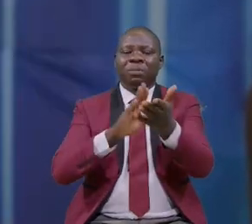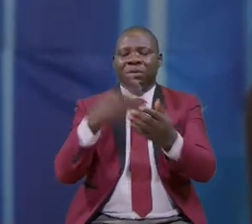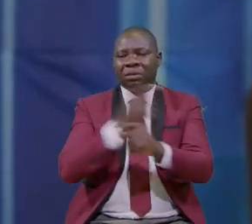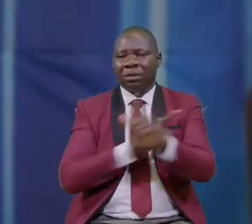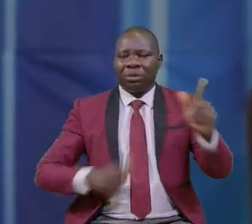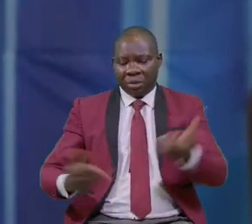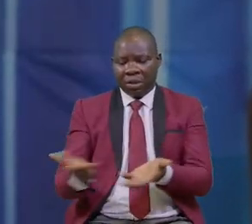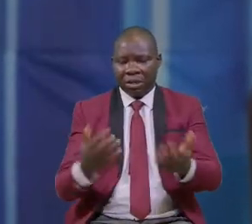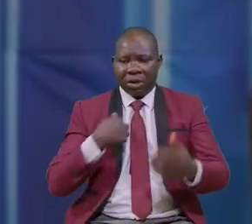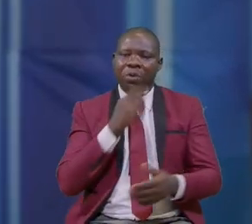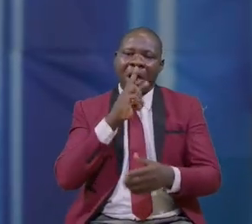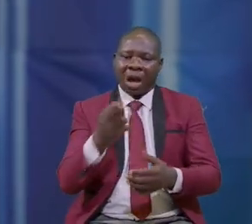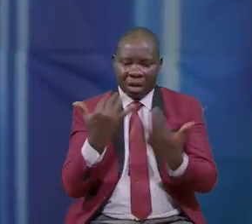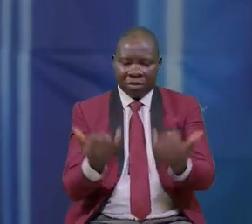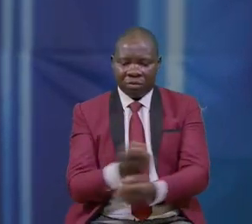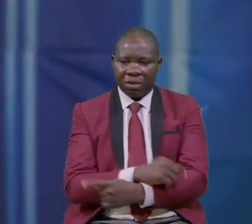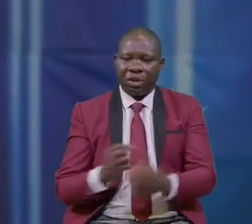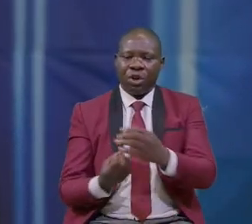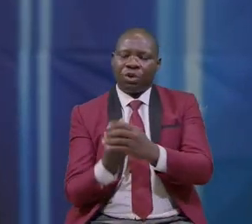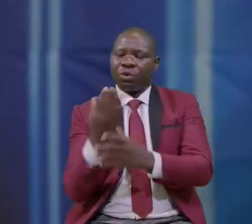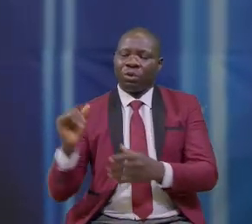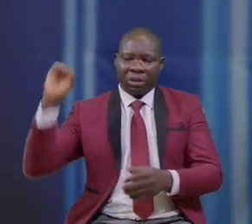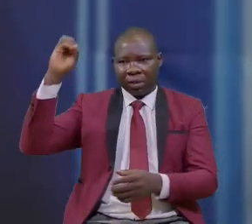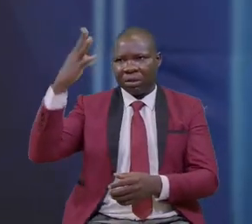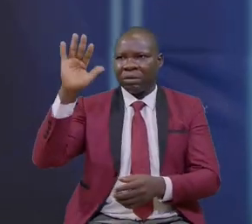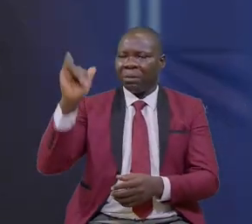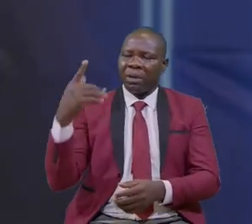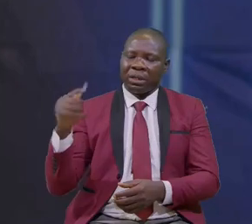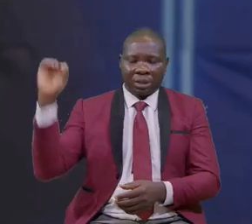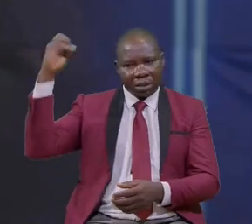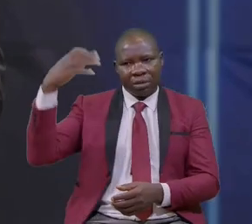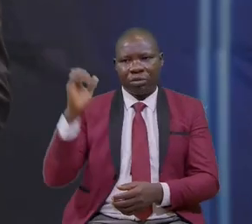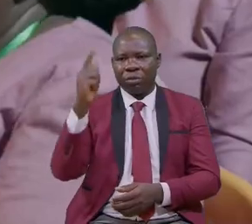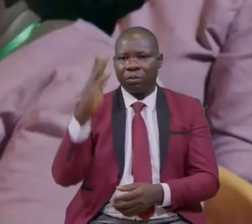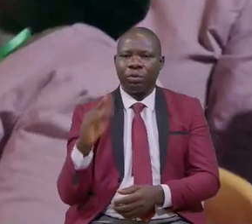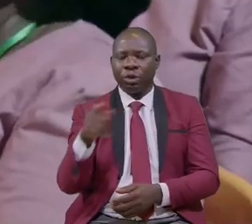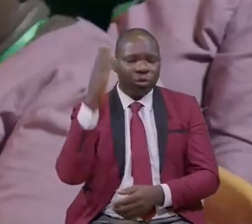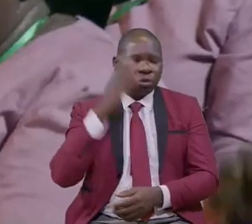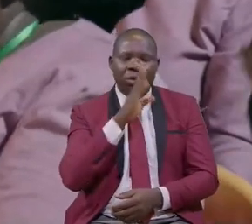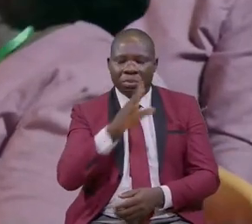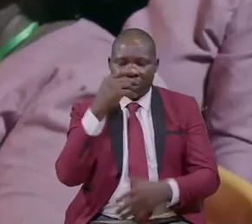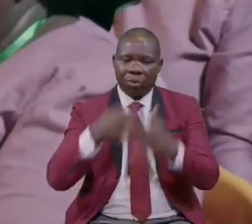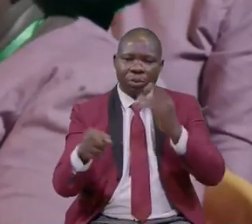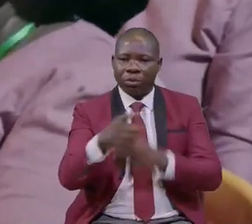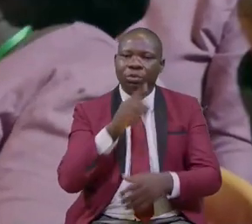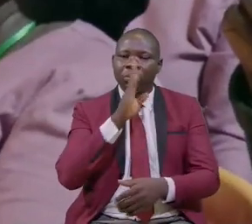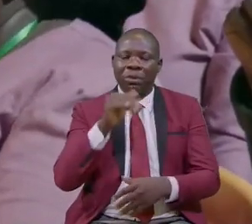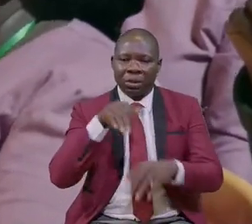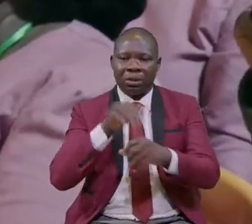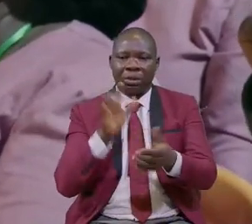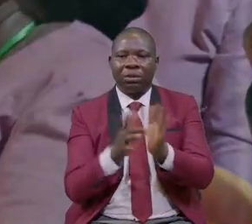nous voici aujourd'hui, la grâce croissante, par la grâce de Dieu, tu es ce que tu es.